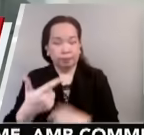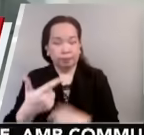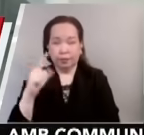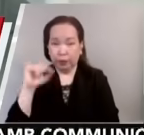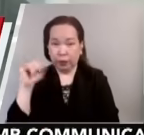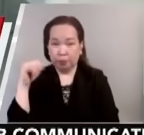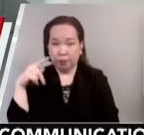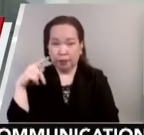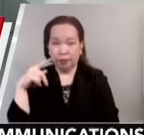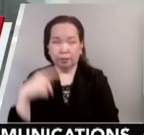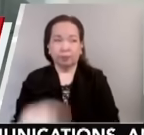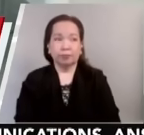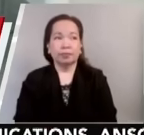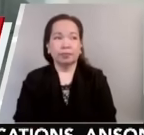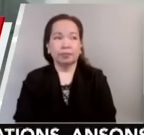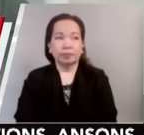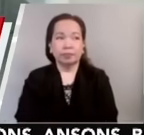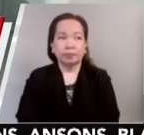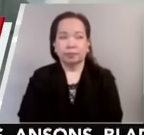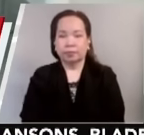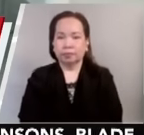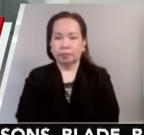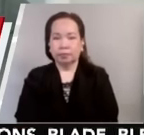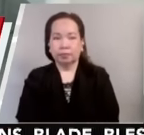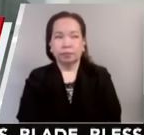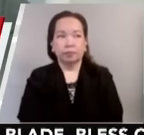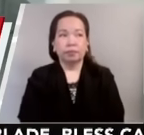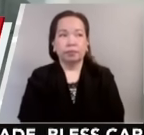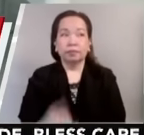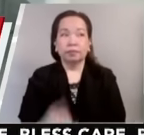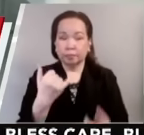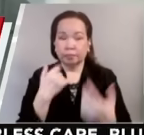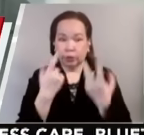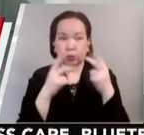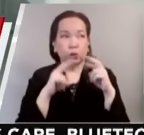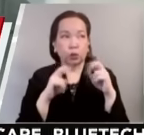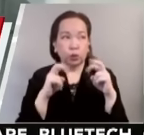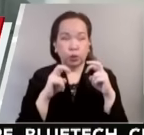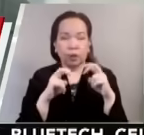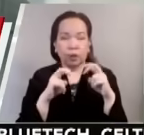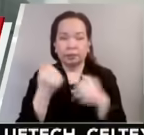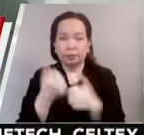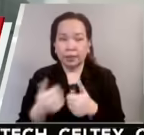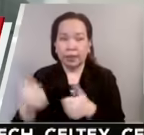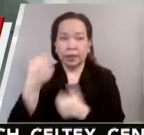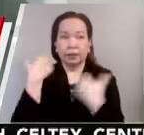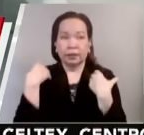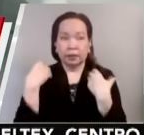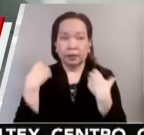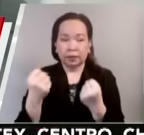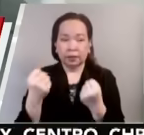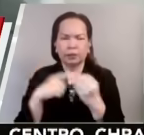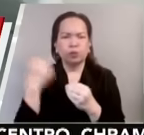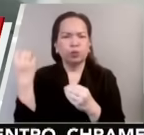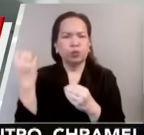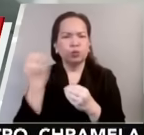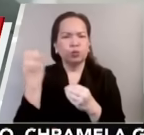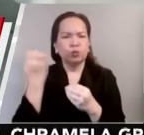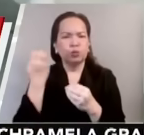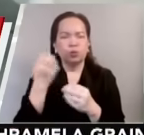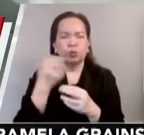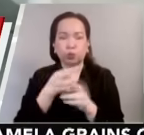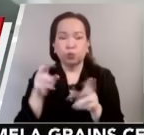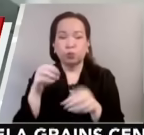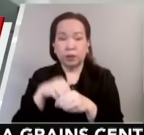JP at dahil diyan Ivan Maris ay nag-inspeksyon po si health secretary Ted herbosa sa mga emergency room sa ospital dito sa Metro Manila